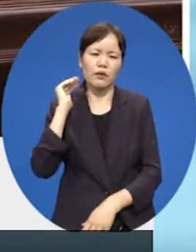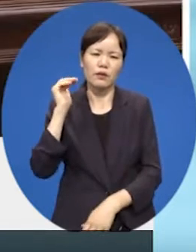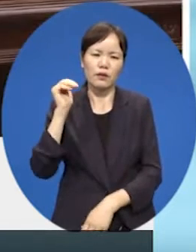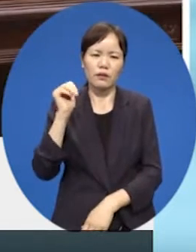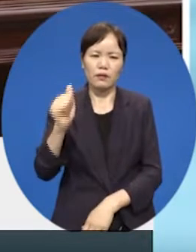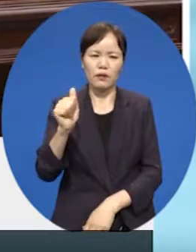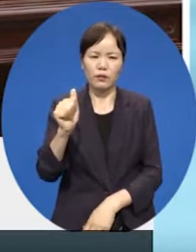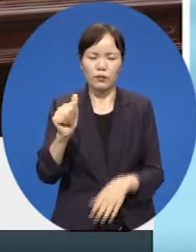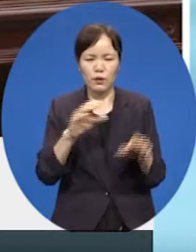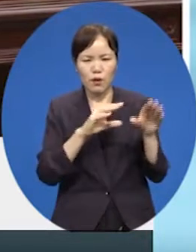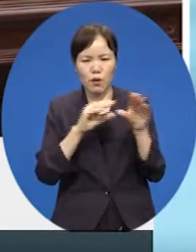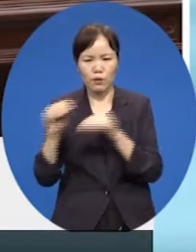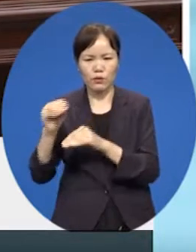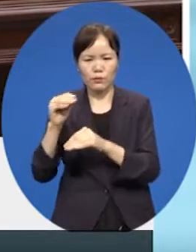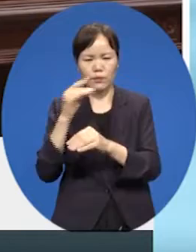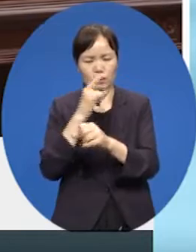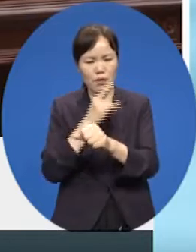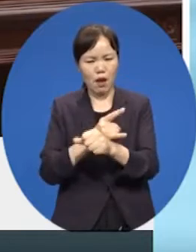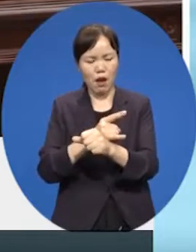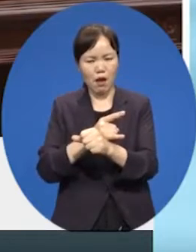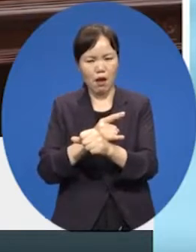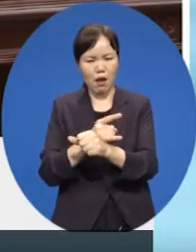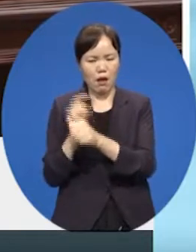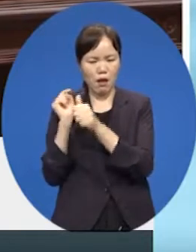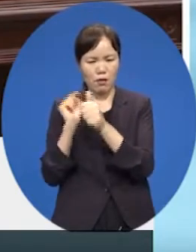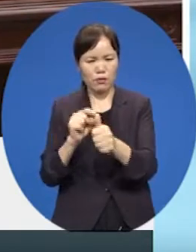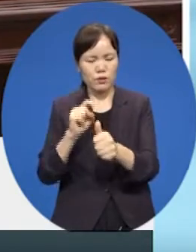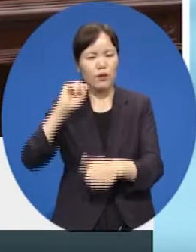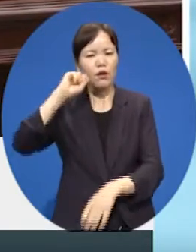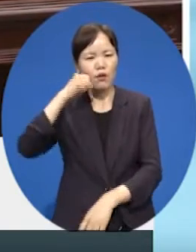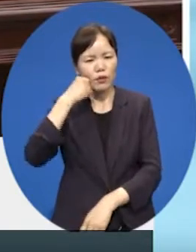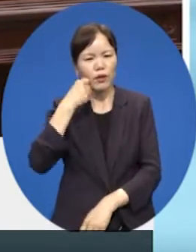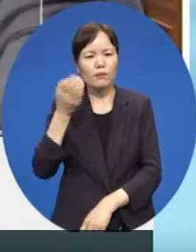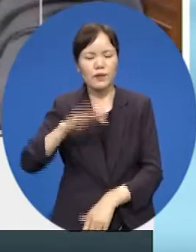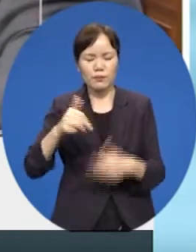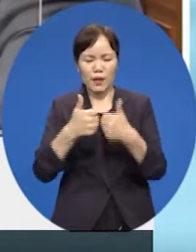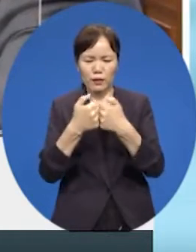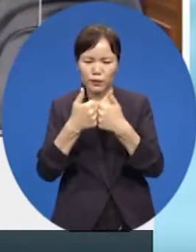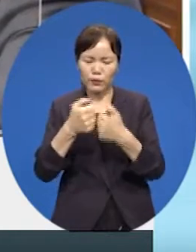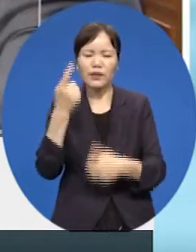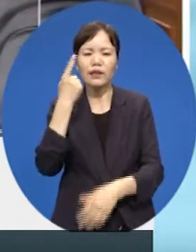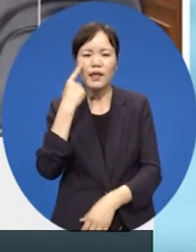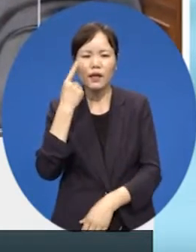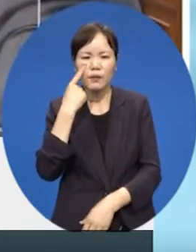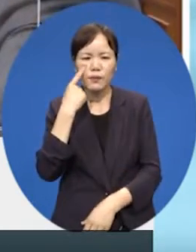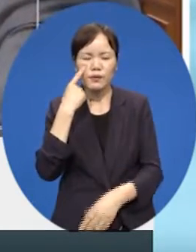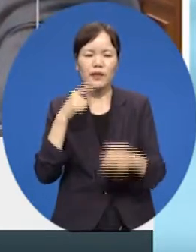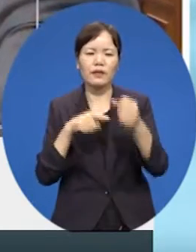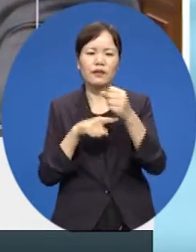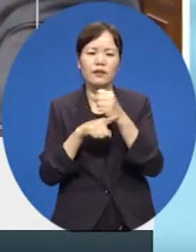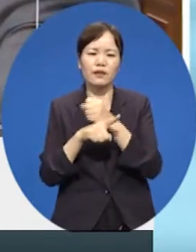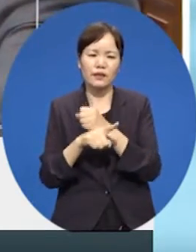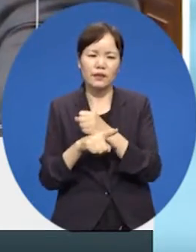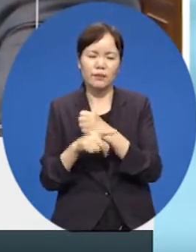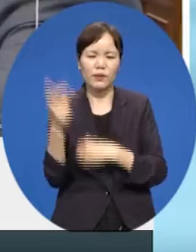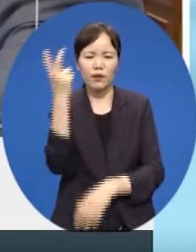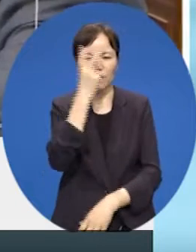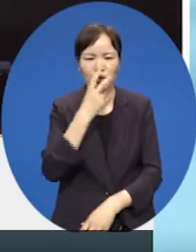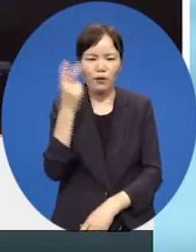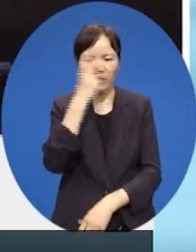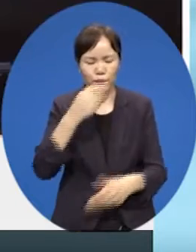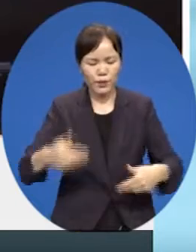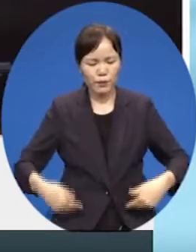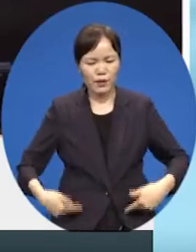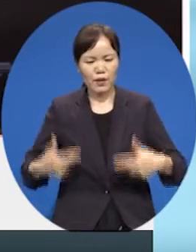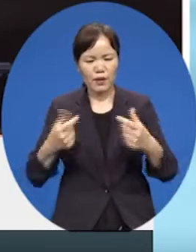금지 해야 된다라고 모습을 받기에는 힘들지만 그래도 논의는 해보자 라는 취재해서 검토 해야 되지 않겠느냐